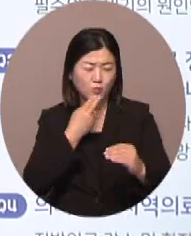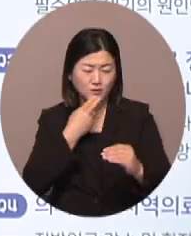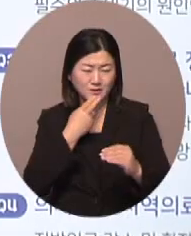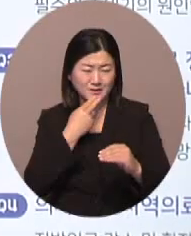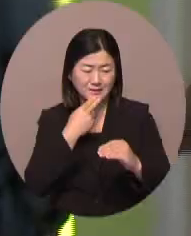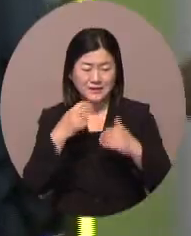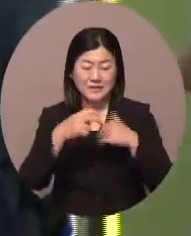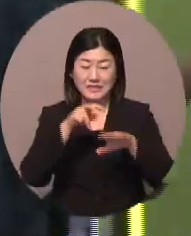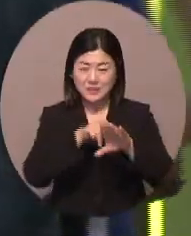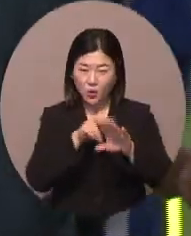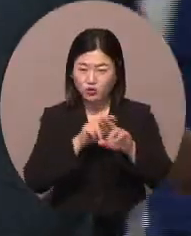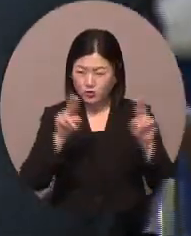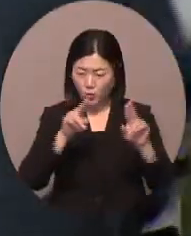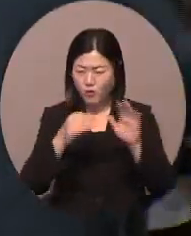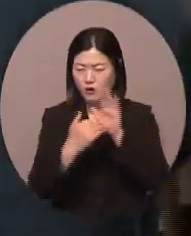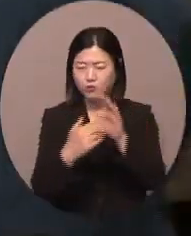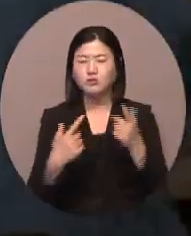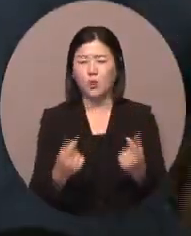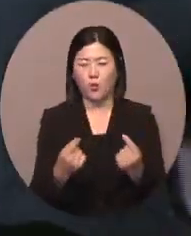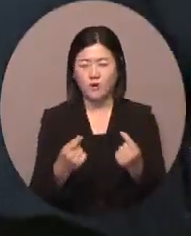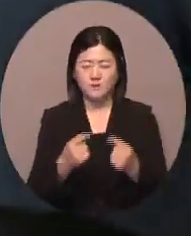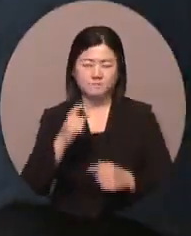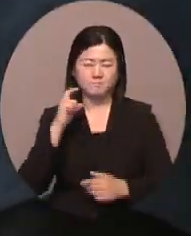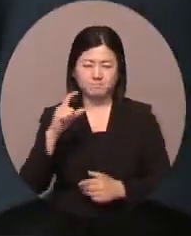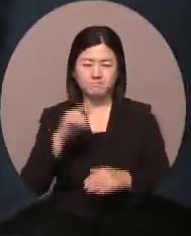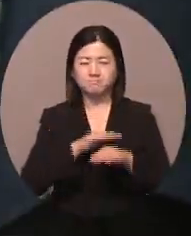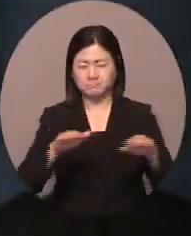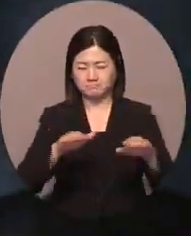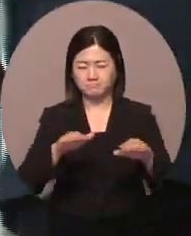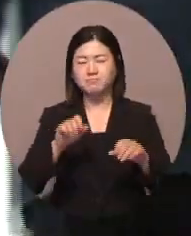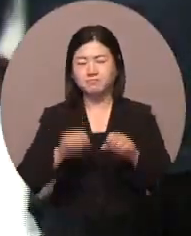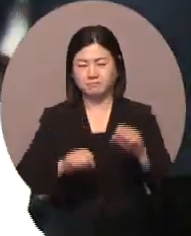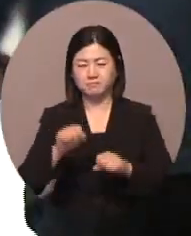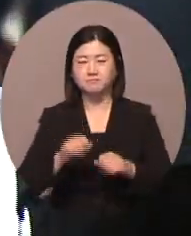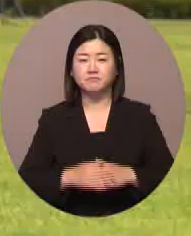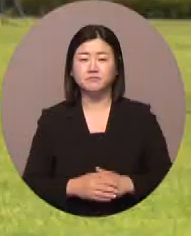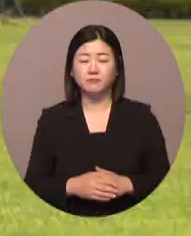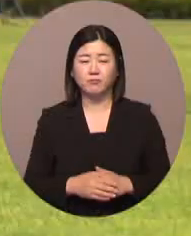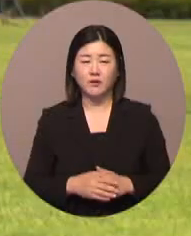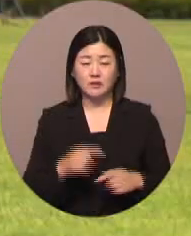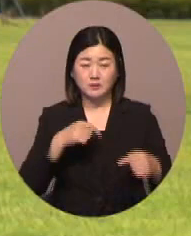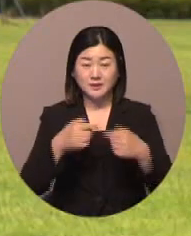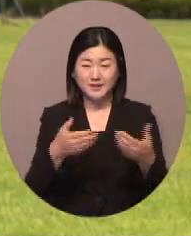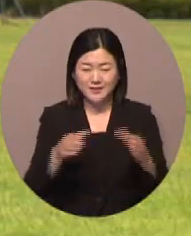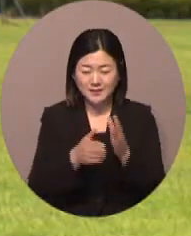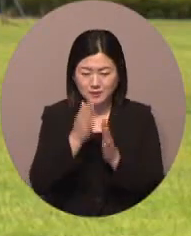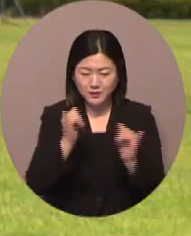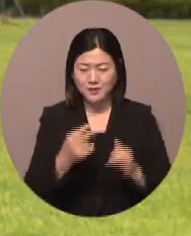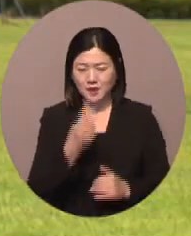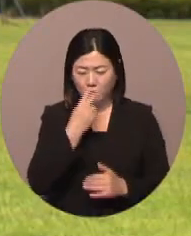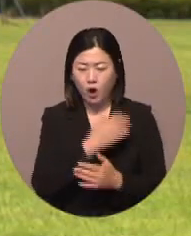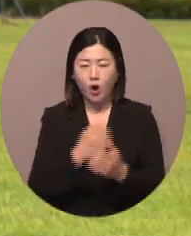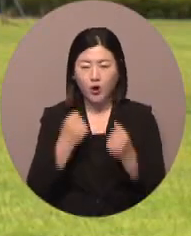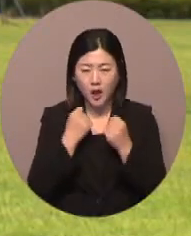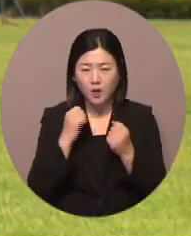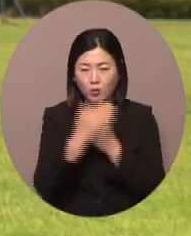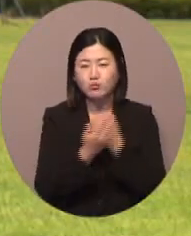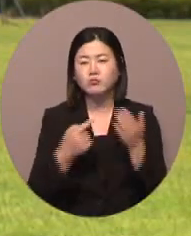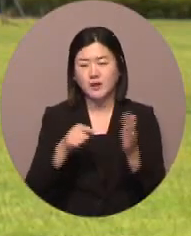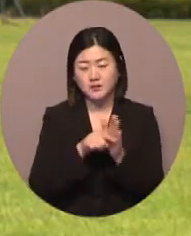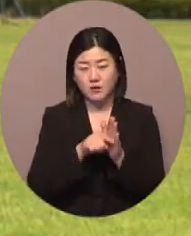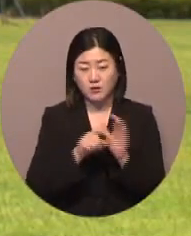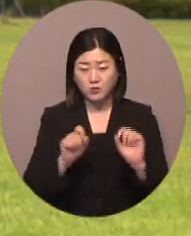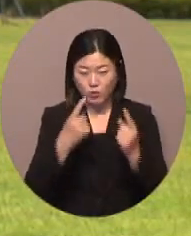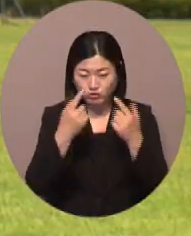일방적 진료 취소는 진료 거부라며 강경 대응하기로 했습니다. 각 지자체도 시민의 생명과 건강 보호를 위해